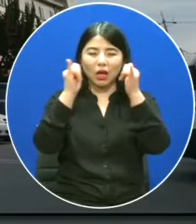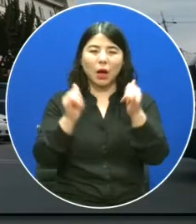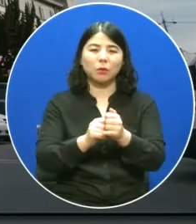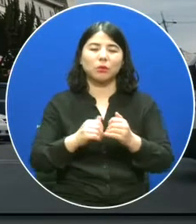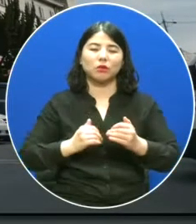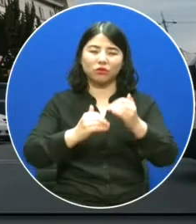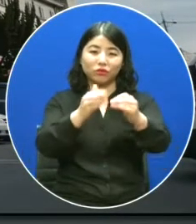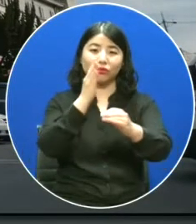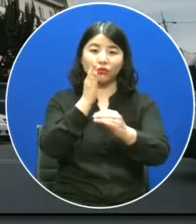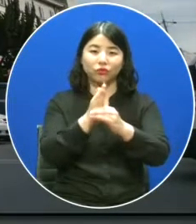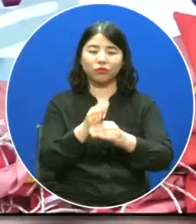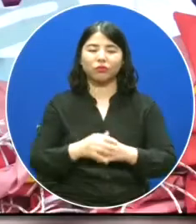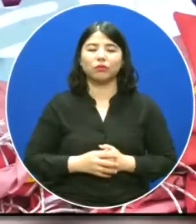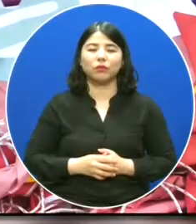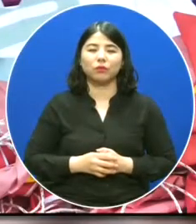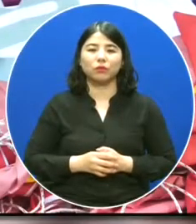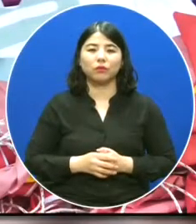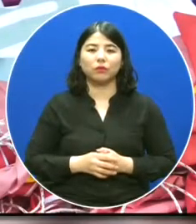있는 일이기 때문입니다.